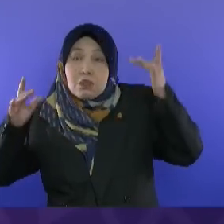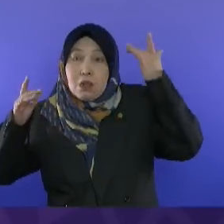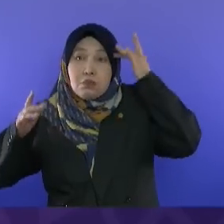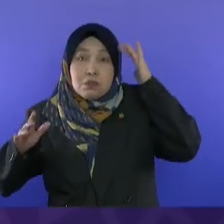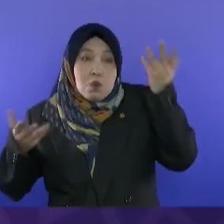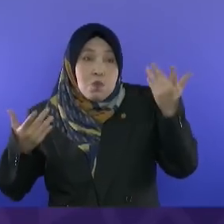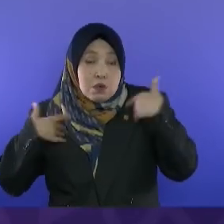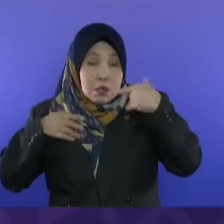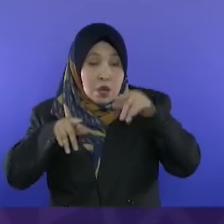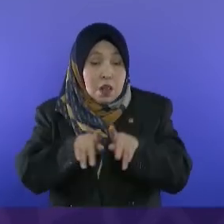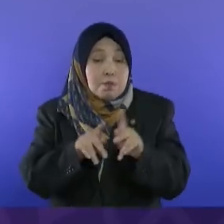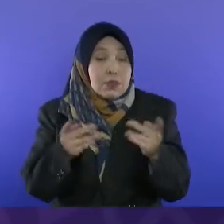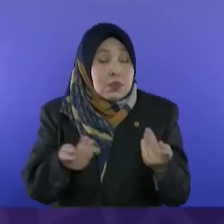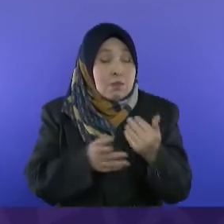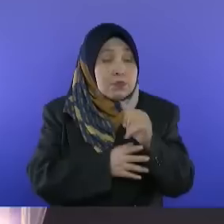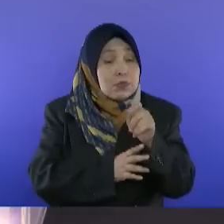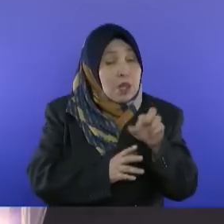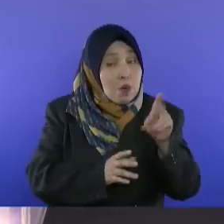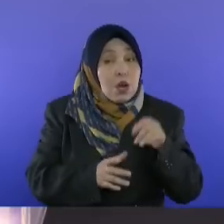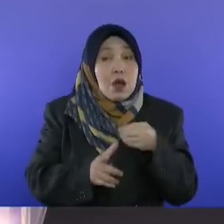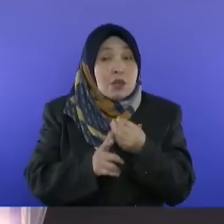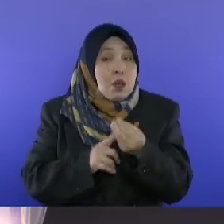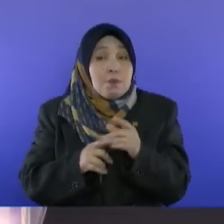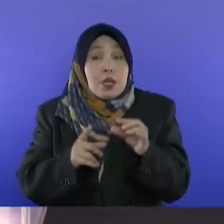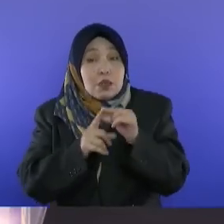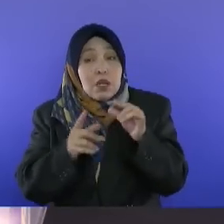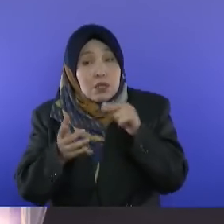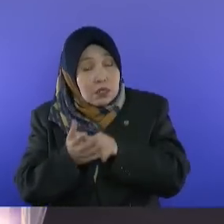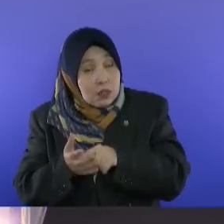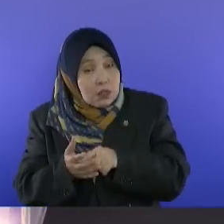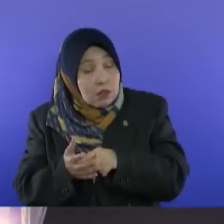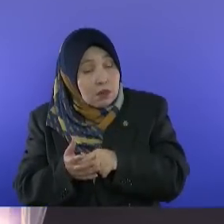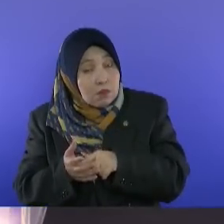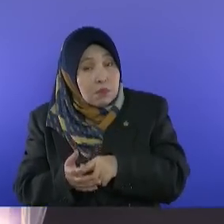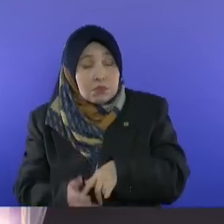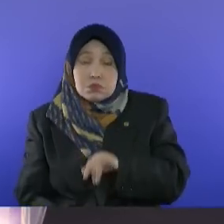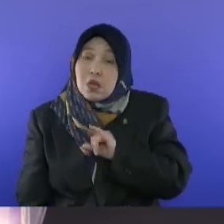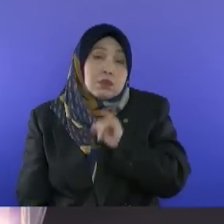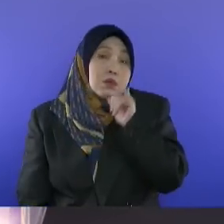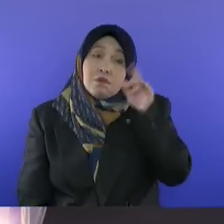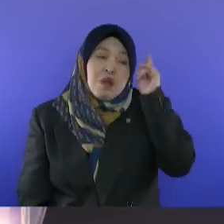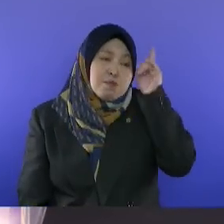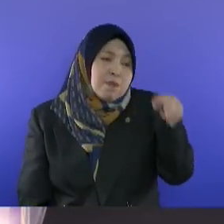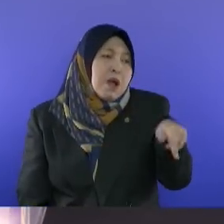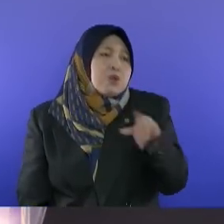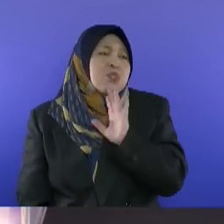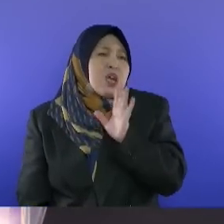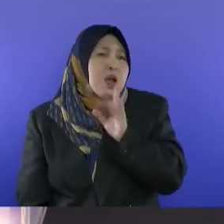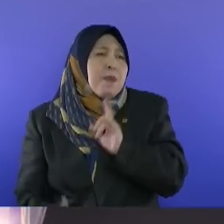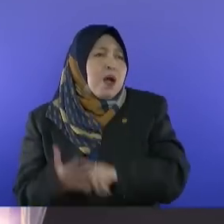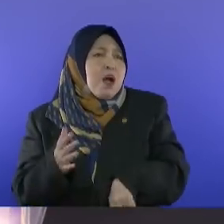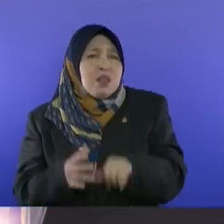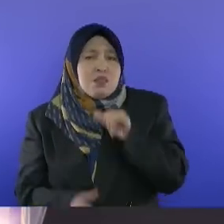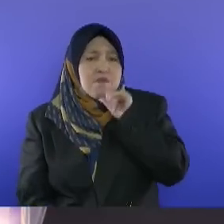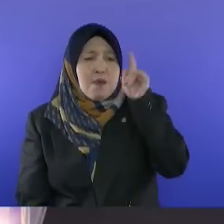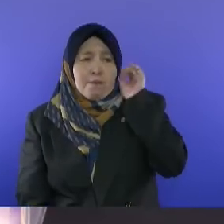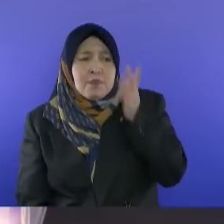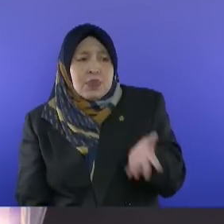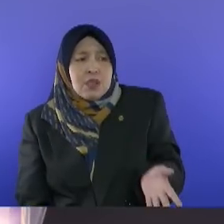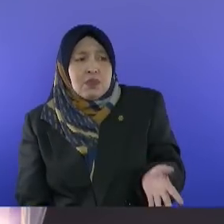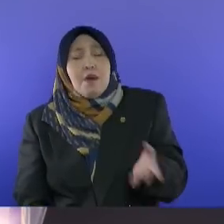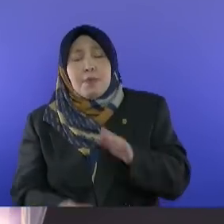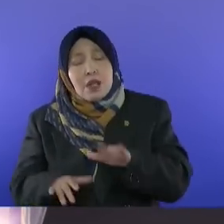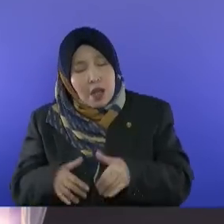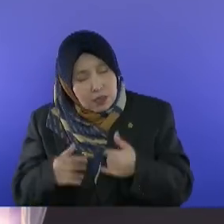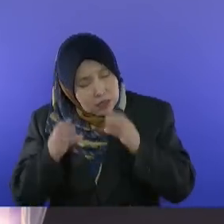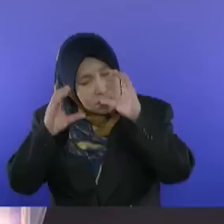dalam Taurat ya ataupun perkataannya hilang Saya tak paham apa yang kamu sebutkan Ini adalah cara bagaimana orang